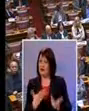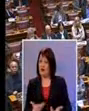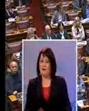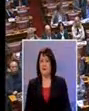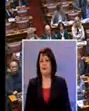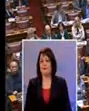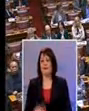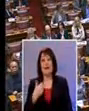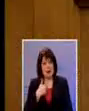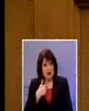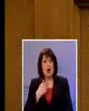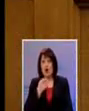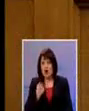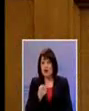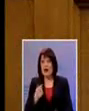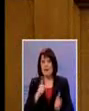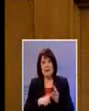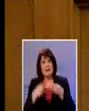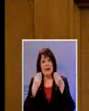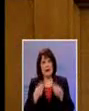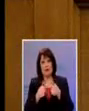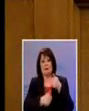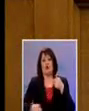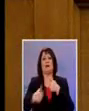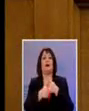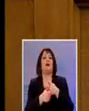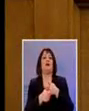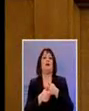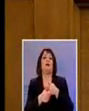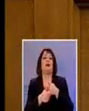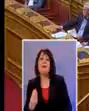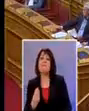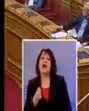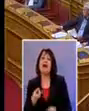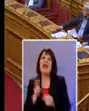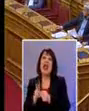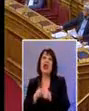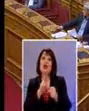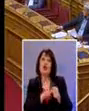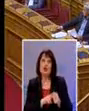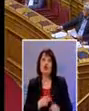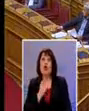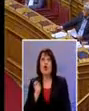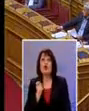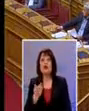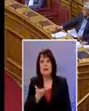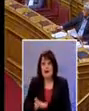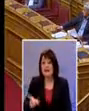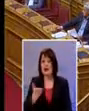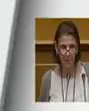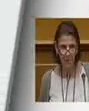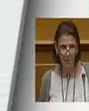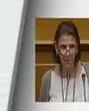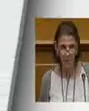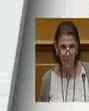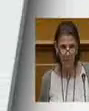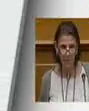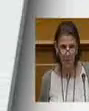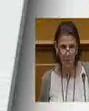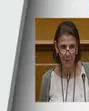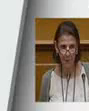διαμαρτύρεται ο Χρυσαυγίτης βουλευτής Μιχάλης Αρβανίτης και όπως περιέγραψε στη συνέχεια η Μαρία Κανελοπούλου, με νοήματα απείλησε να της κόψει το λαιμό.